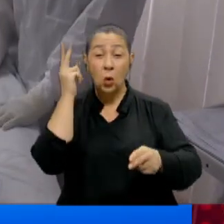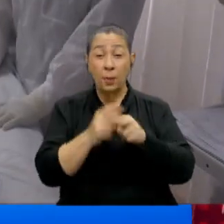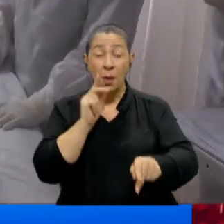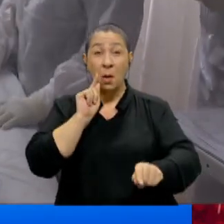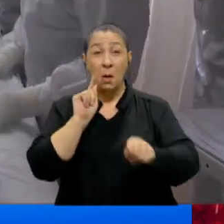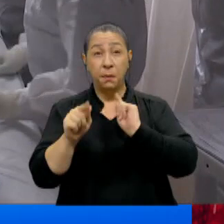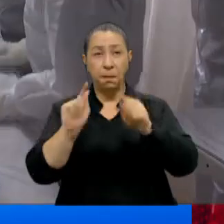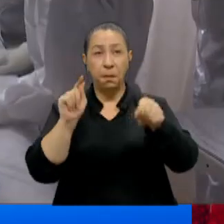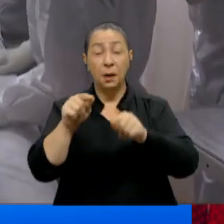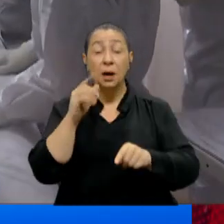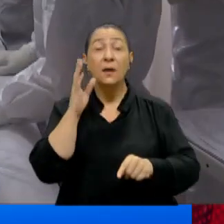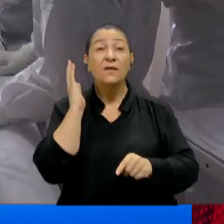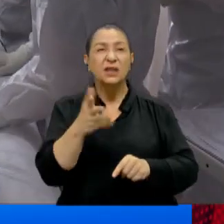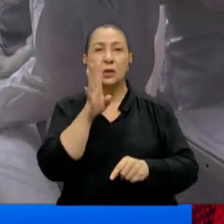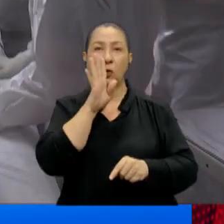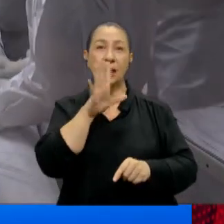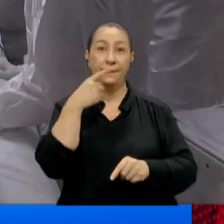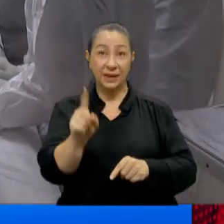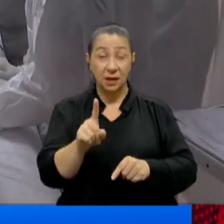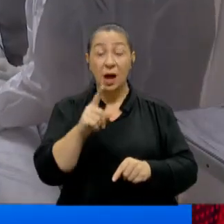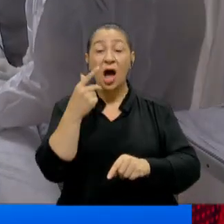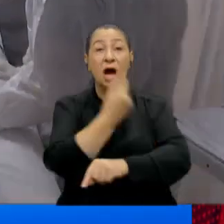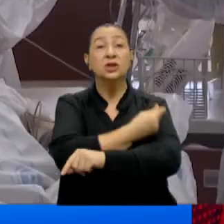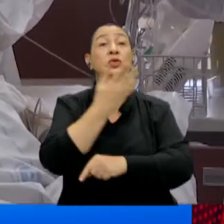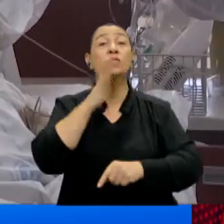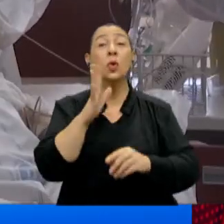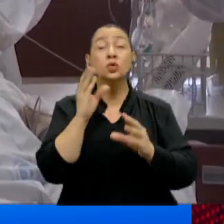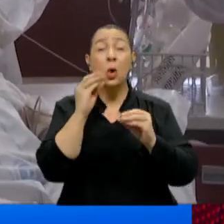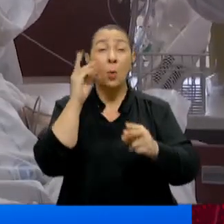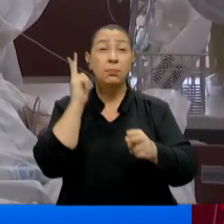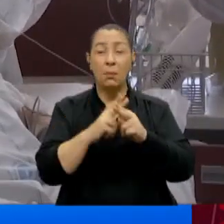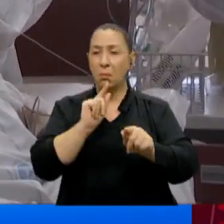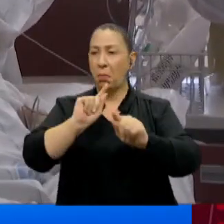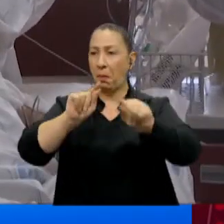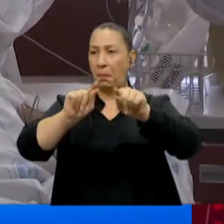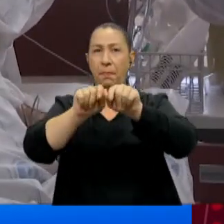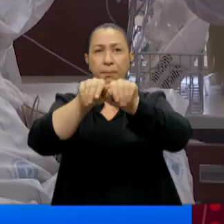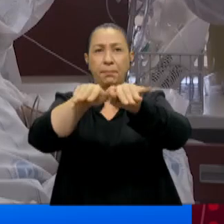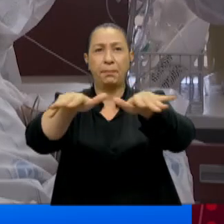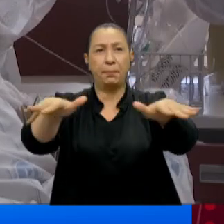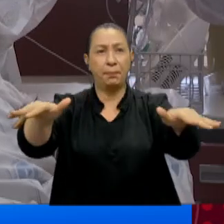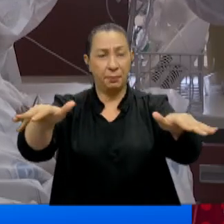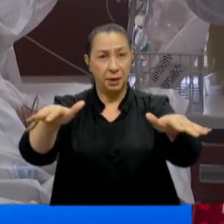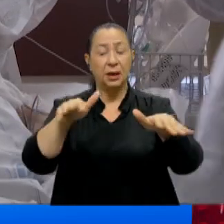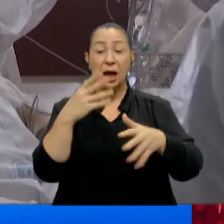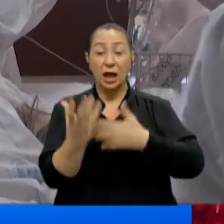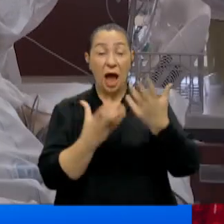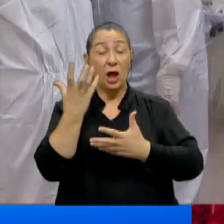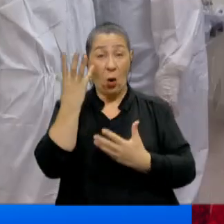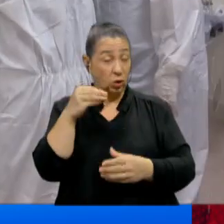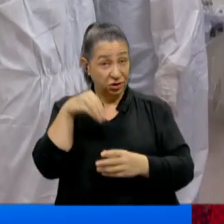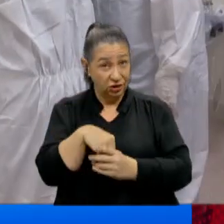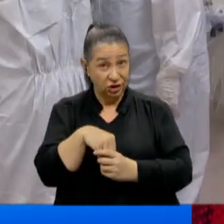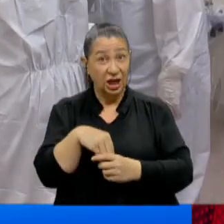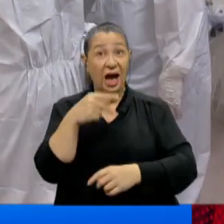bir türle 450 bin. Aşısız nüfus çok bulaştırıcı bir virüs kaynağı olduğu